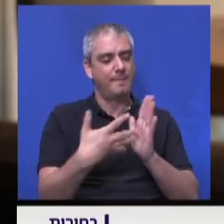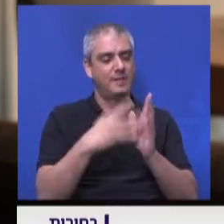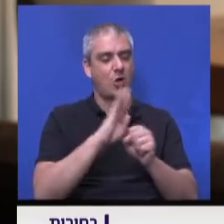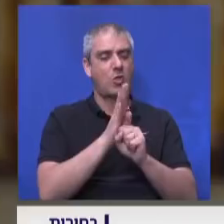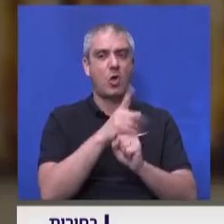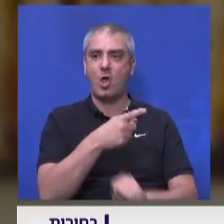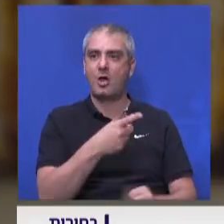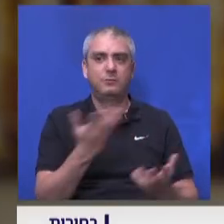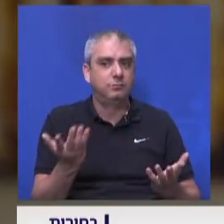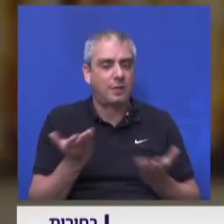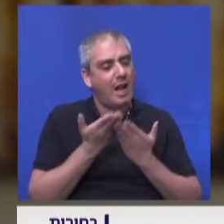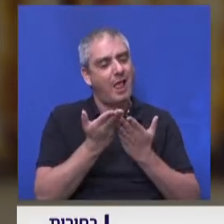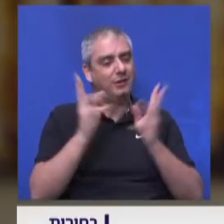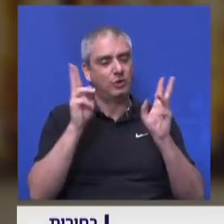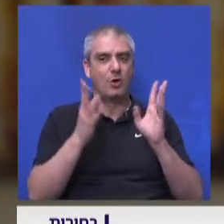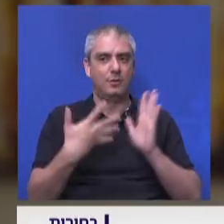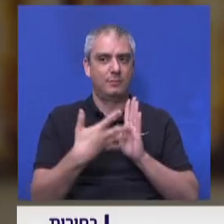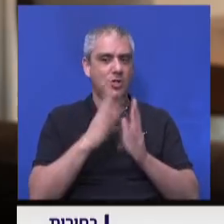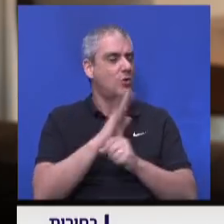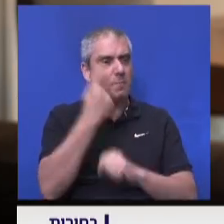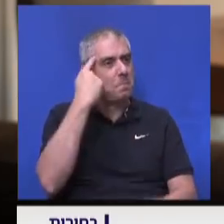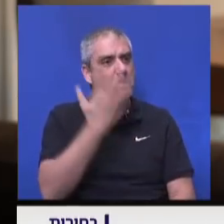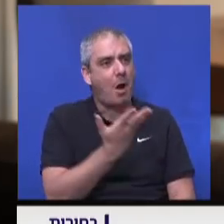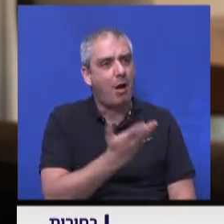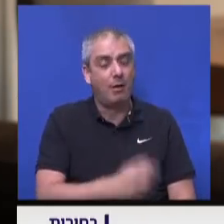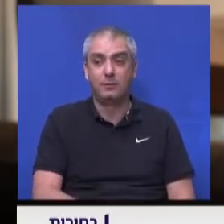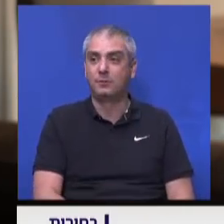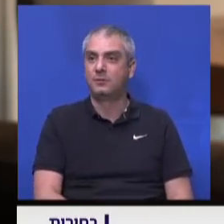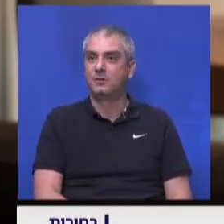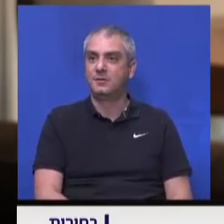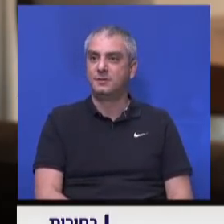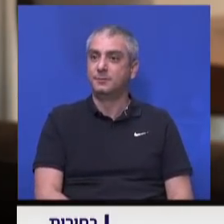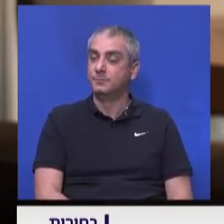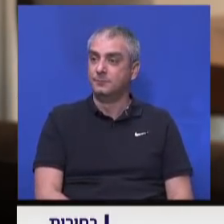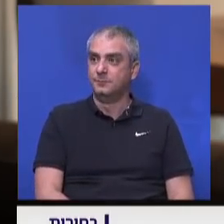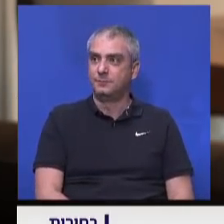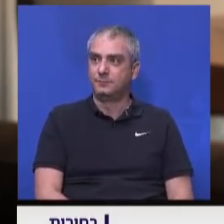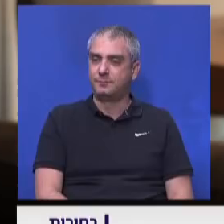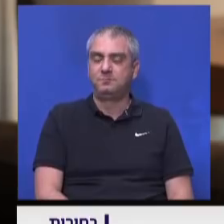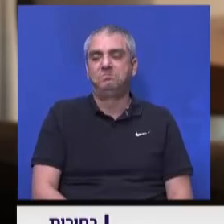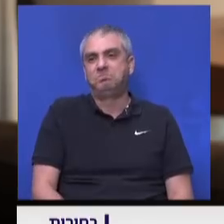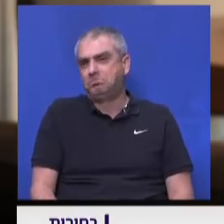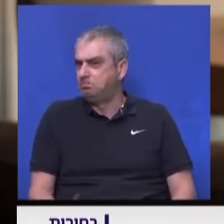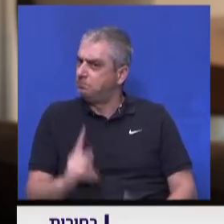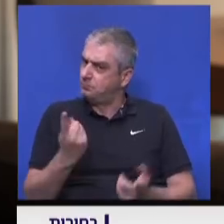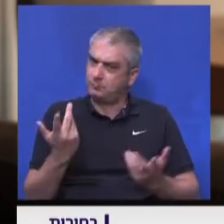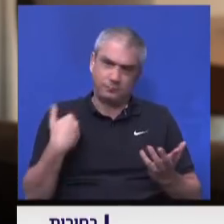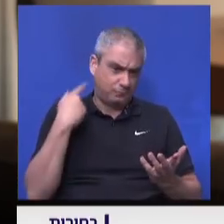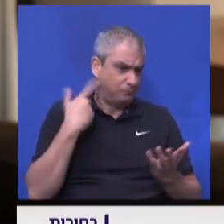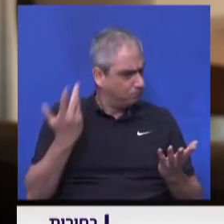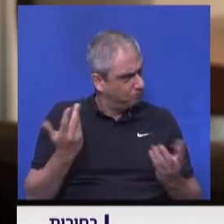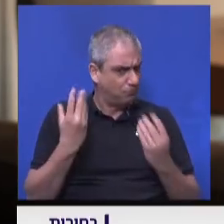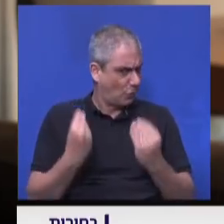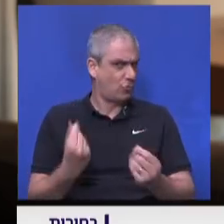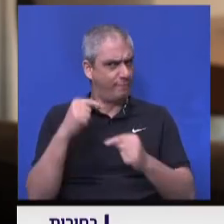לעזור בבדיקות הקורונה, מה אתה חושב? אז מצד אחד אני אומר שזה חיובי.